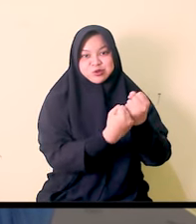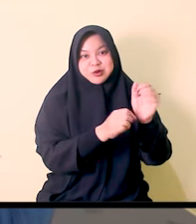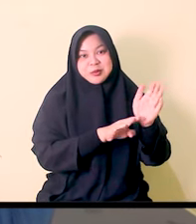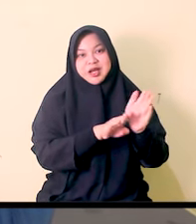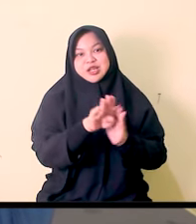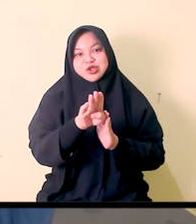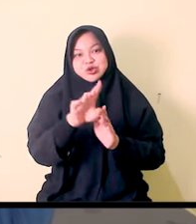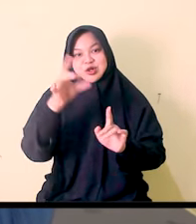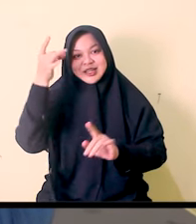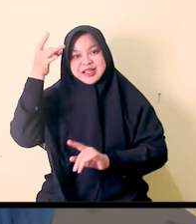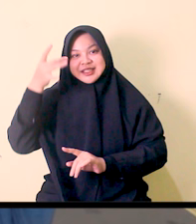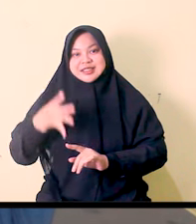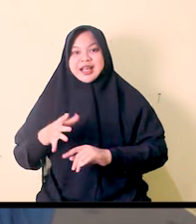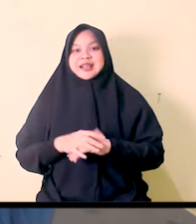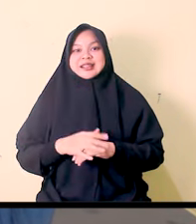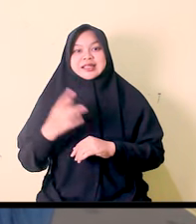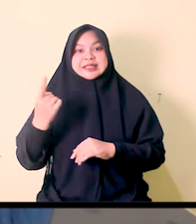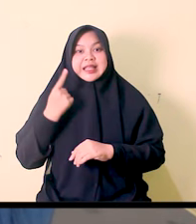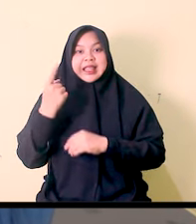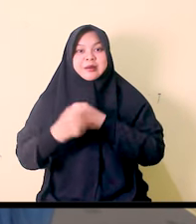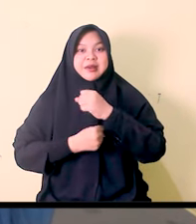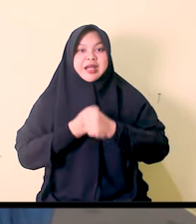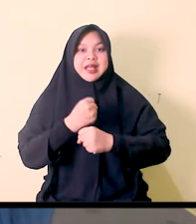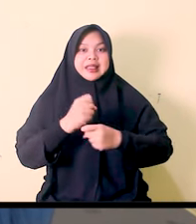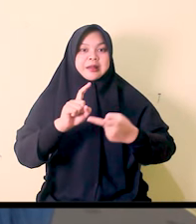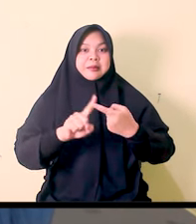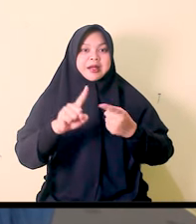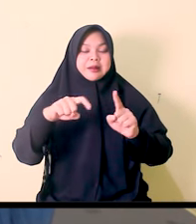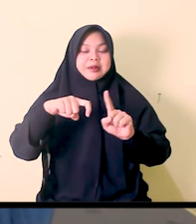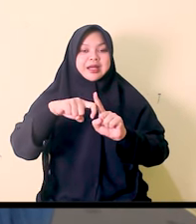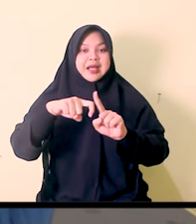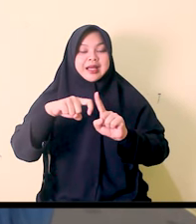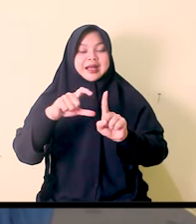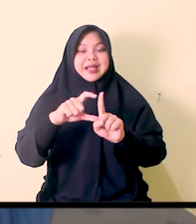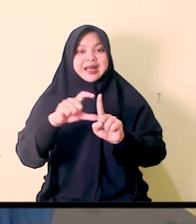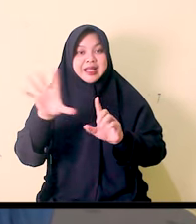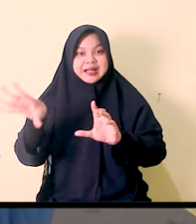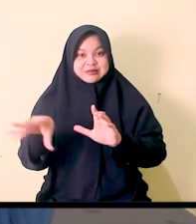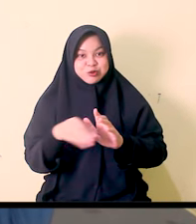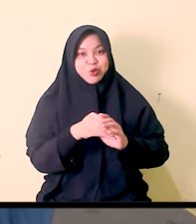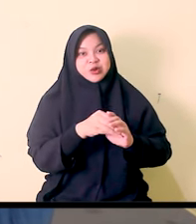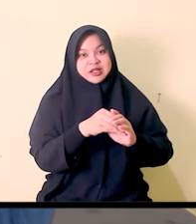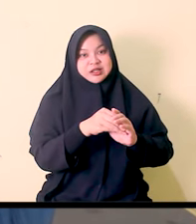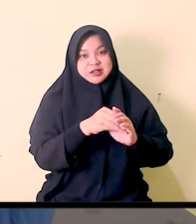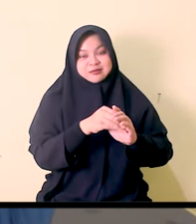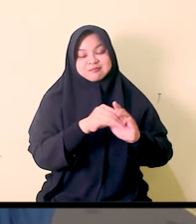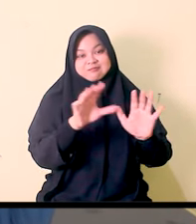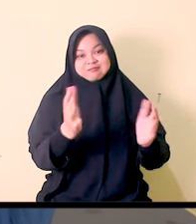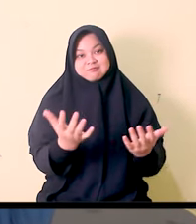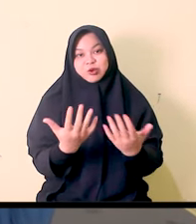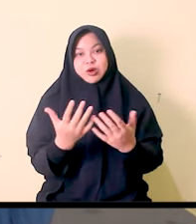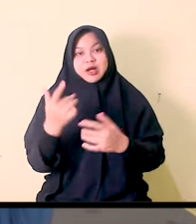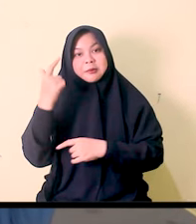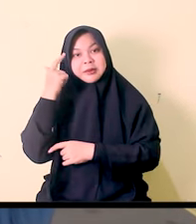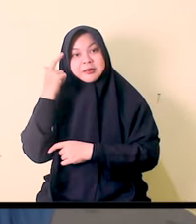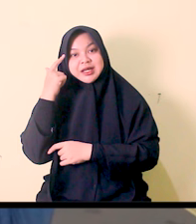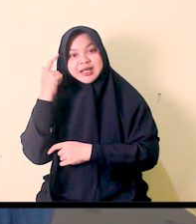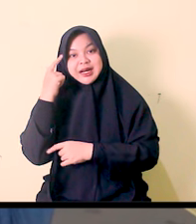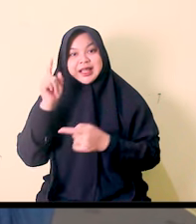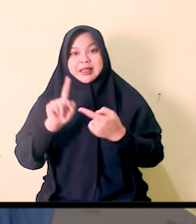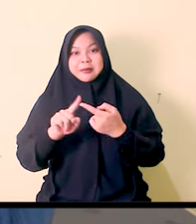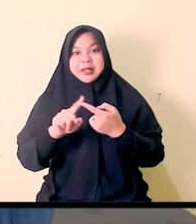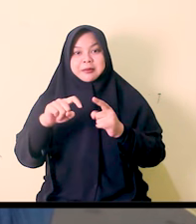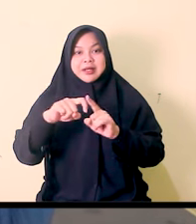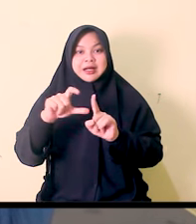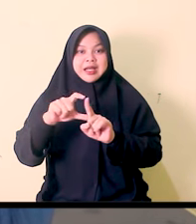desa terbungan teman-teman kdd di Fab selalu diikut sertakan karena Kami menganggap bahwa teman-teman kdd itu bagian dari